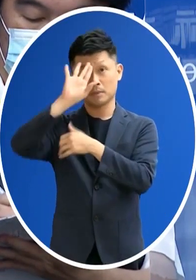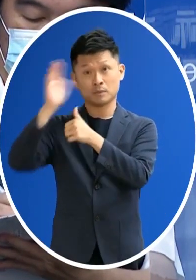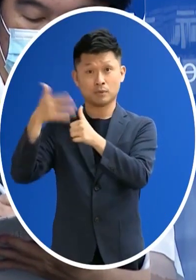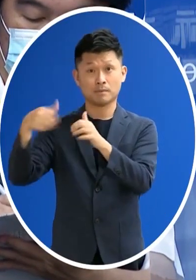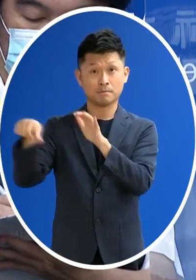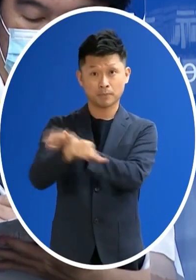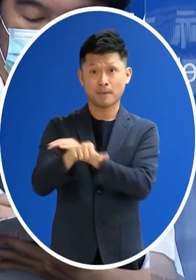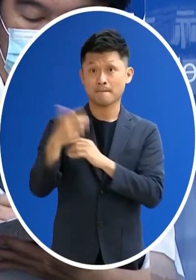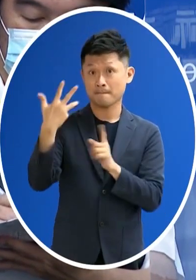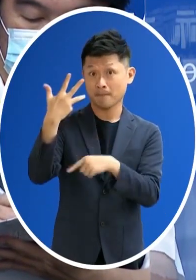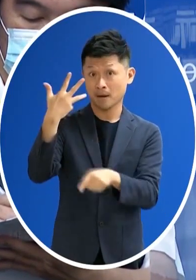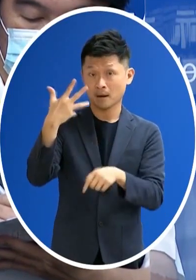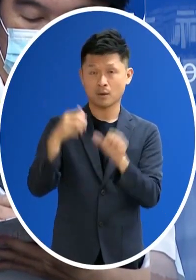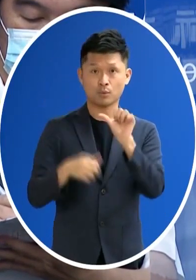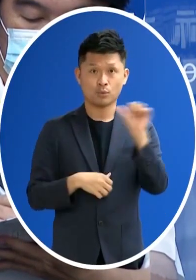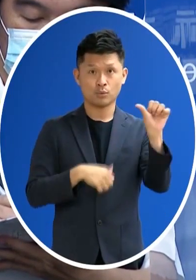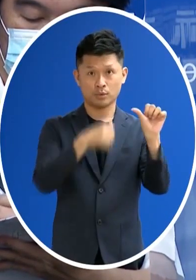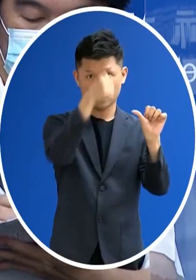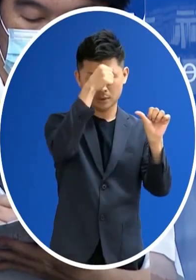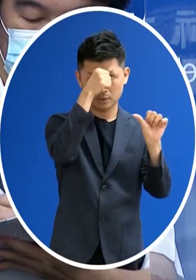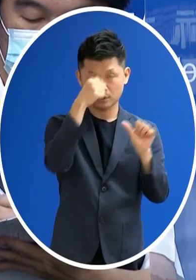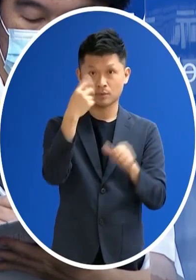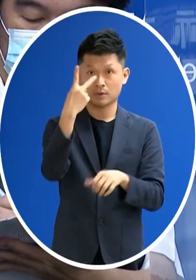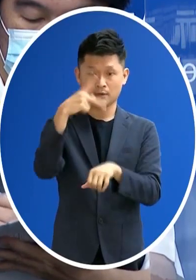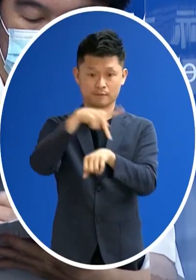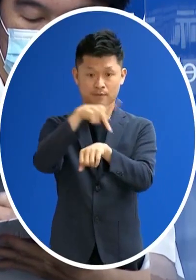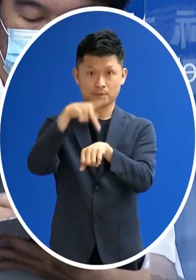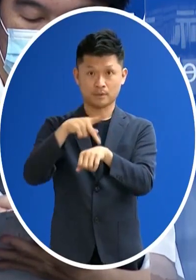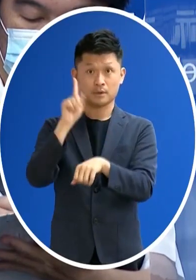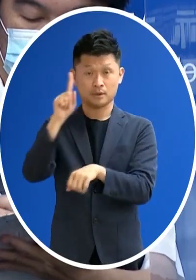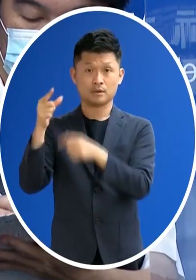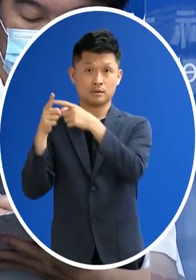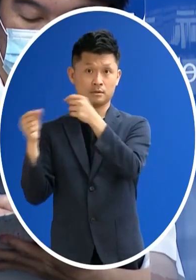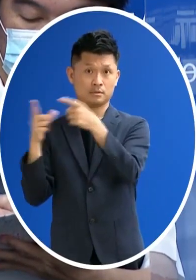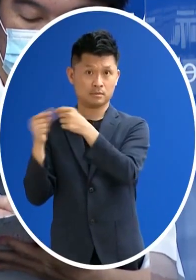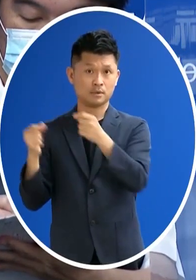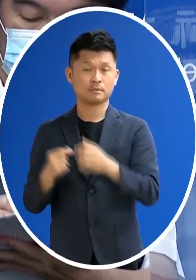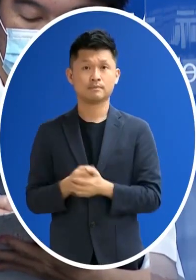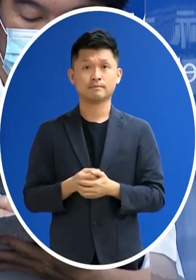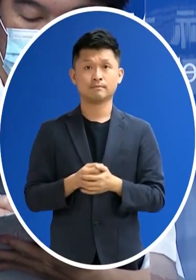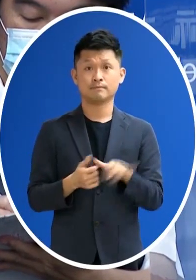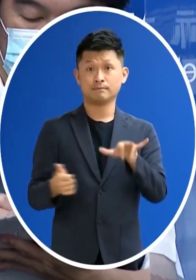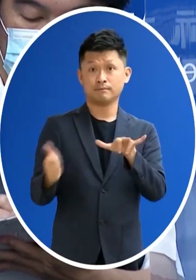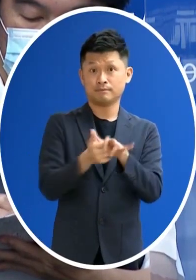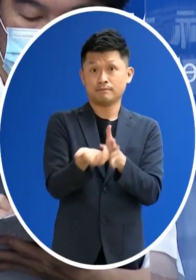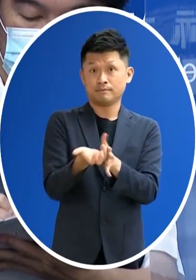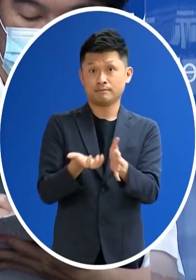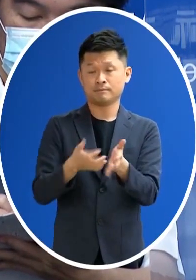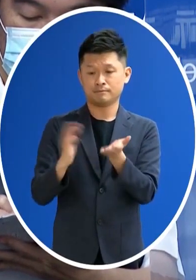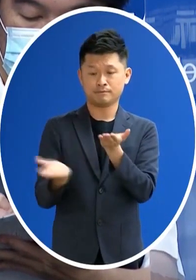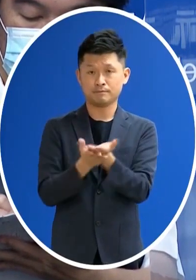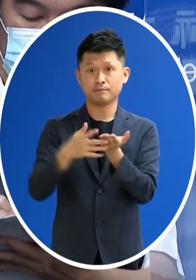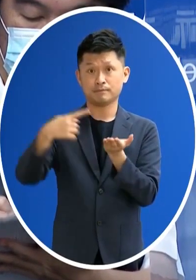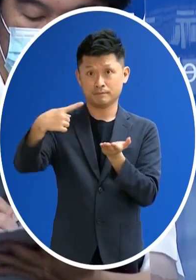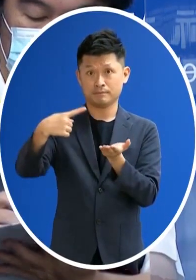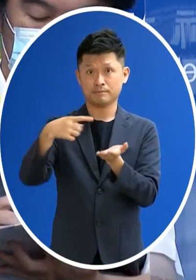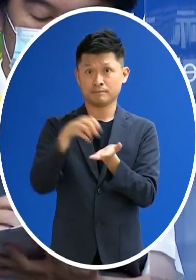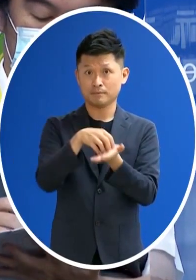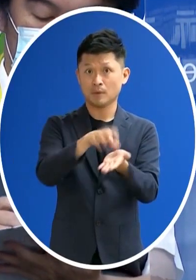案，那5例印度、2例菲律宾、1例日本，那都持有3日前的检阴性报告，那